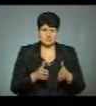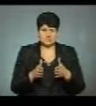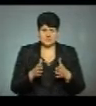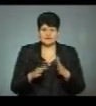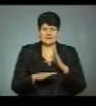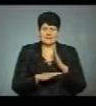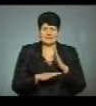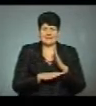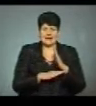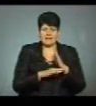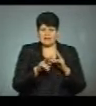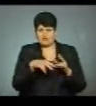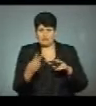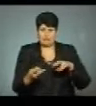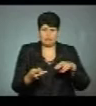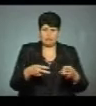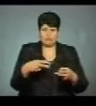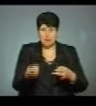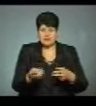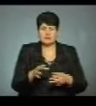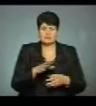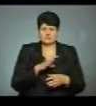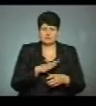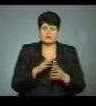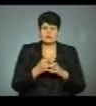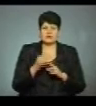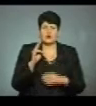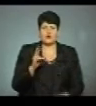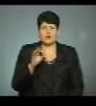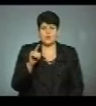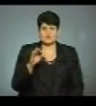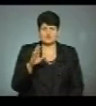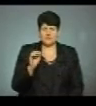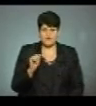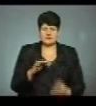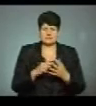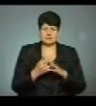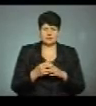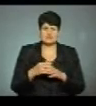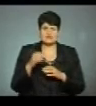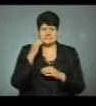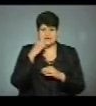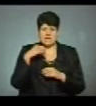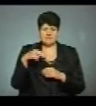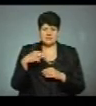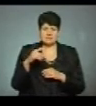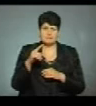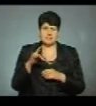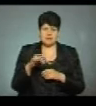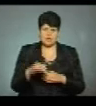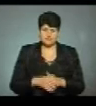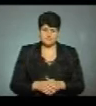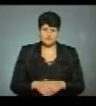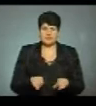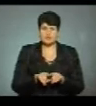дерев, які впали на них. Були зафіксовані в селищі Козова, а також в селі Старий Вишнєвий Збаразького району. Також, за словами